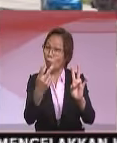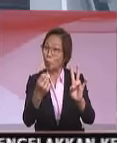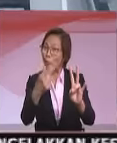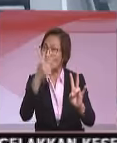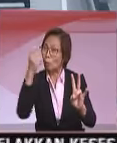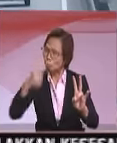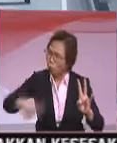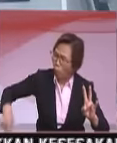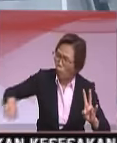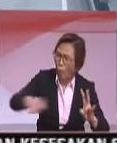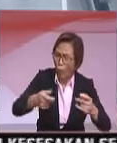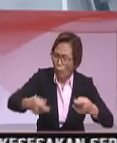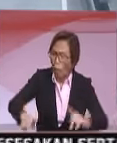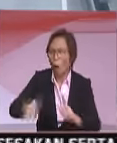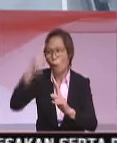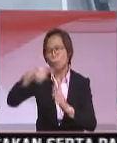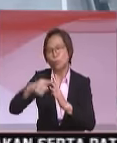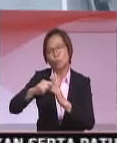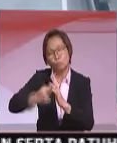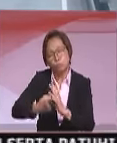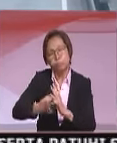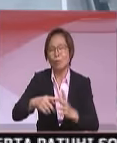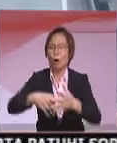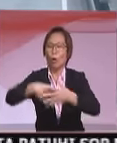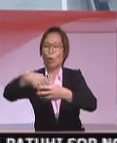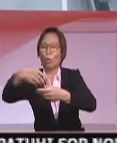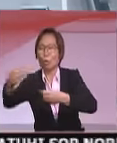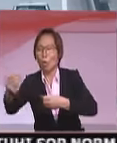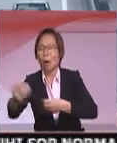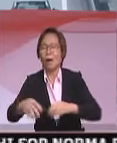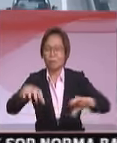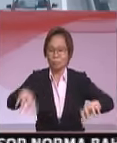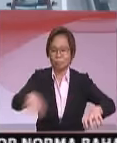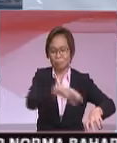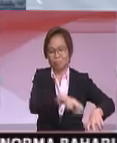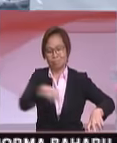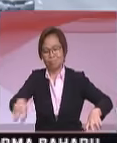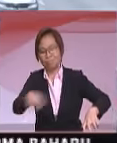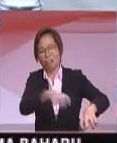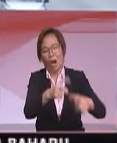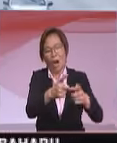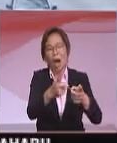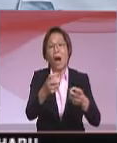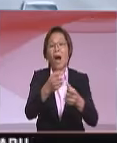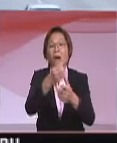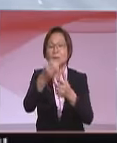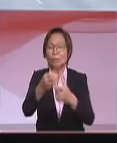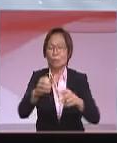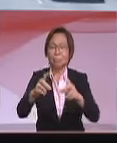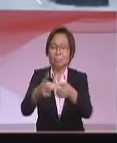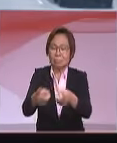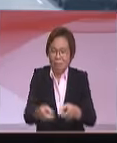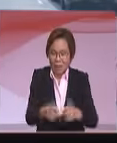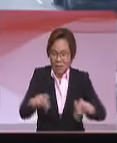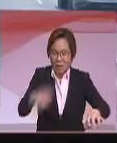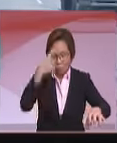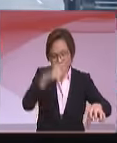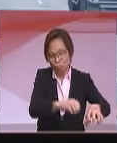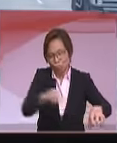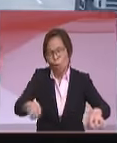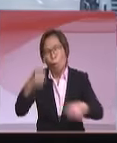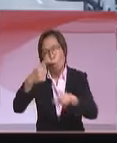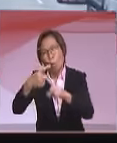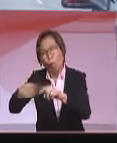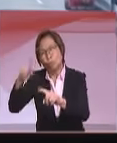mengambil peluang untuk memulakan perjalanan keluar dan merentas negeri ataupun daerah untuk pelbagai tujuan.